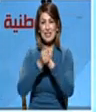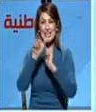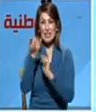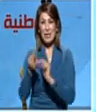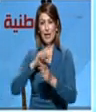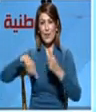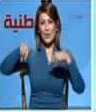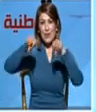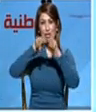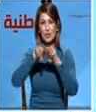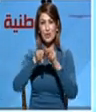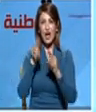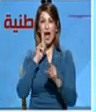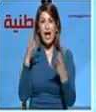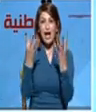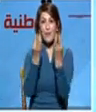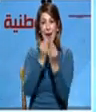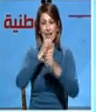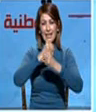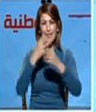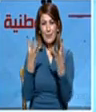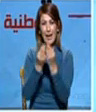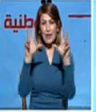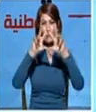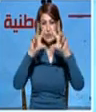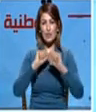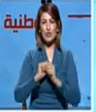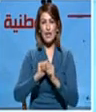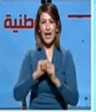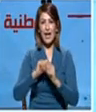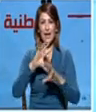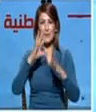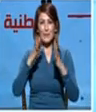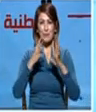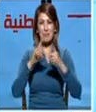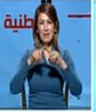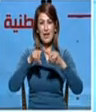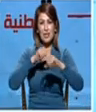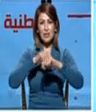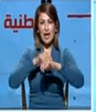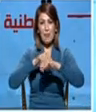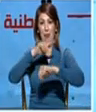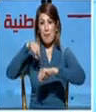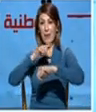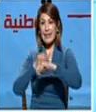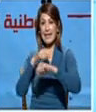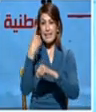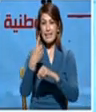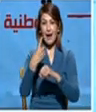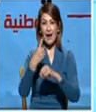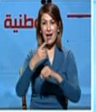زميلتنا امل الشهيد في اللقاء على اه تقريبا حوالي الساعه